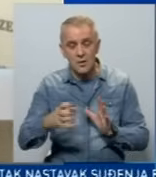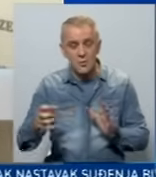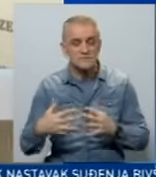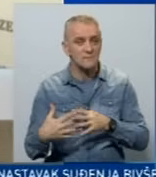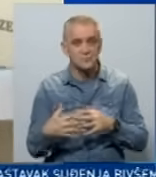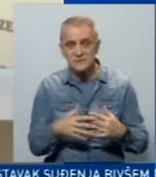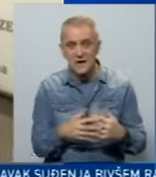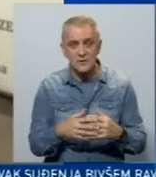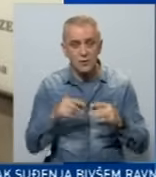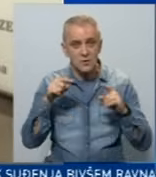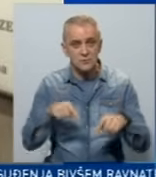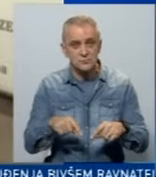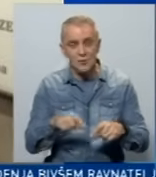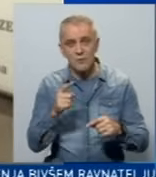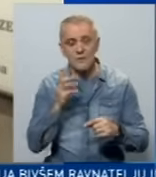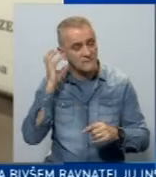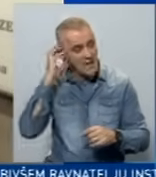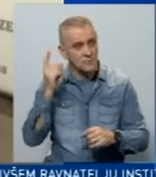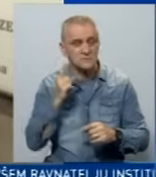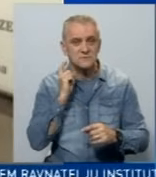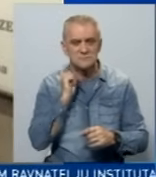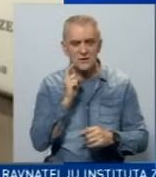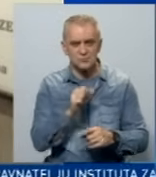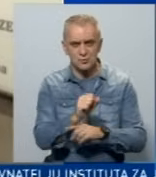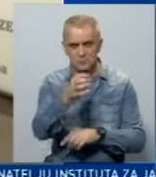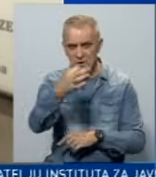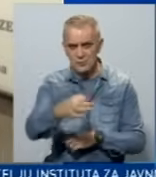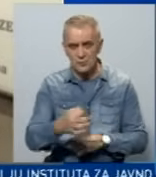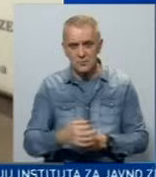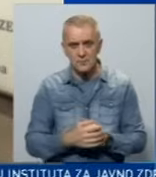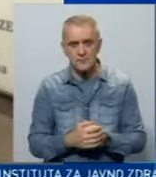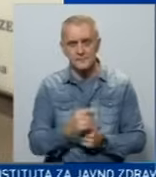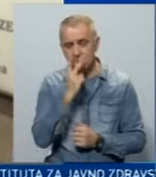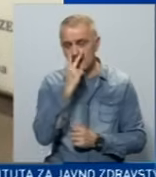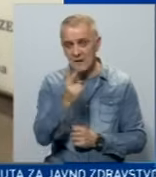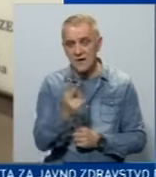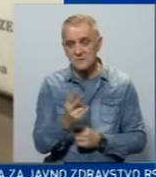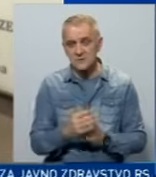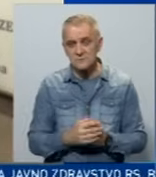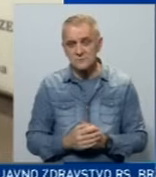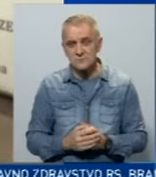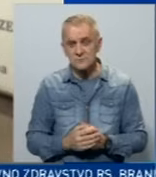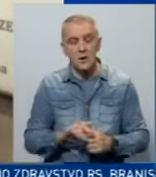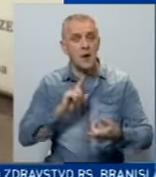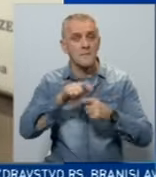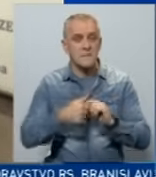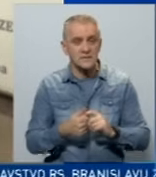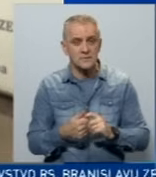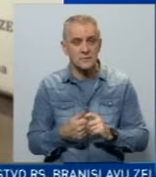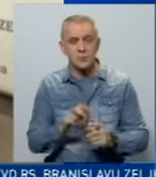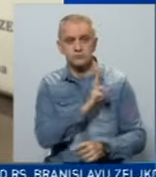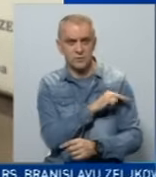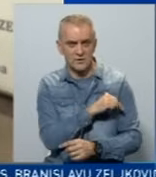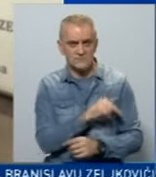saradnje sa ovom vladom Zeljkovog kantona, pa gledavši ujedno i materijalnu opremljenost